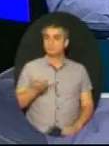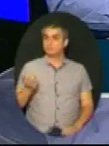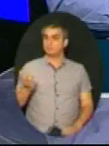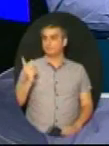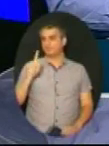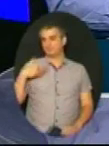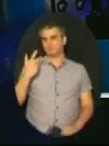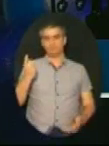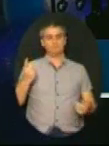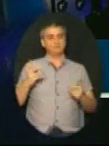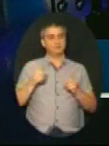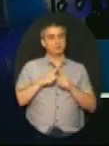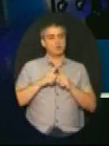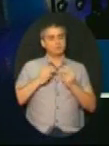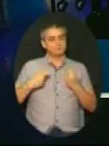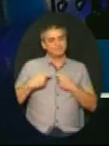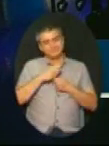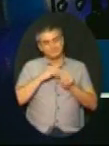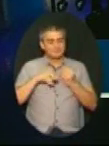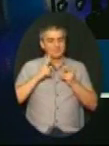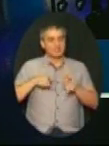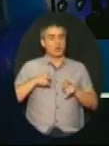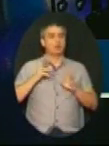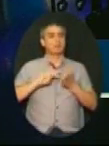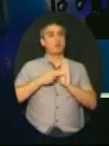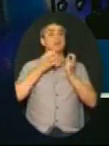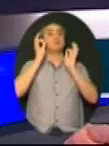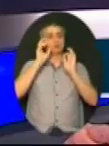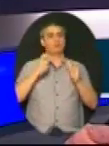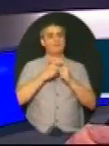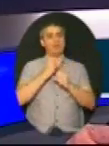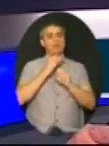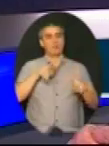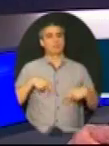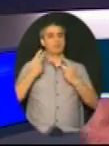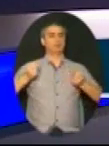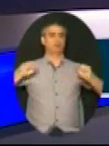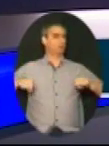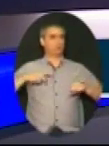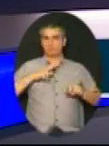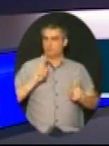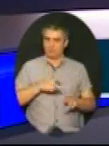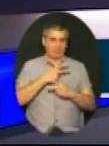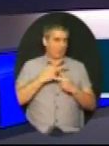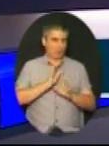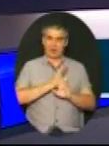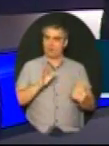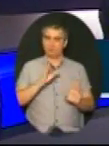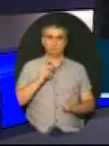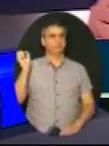להיות קונקטורה פוליטית מאוד מאוד מיוחדת כדי שמפלגת העבודה תחזור לשלטון. היא לא יכולה